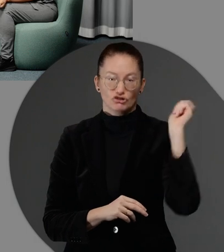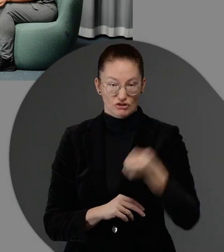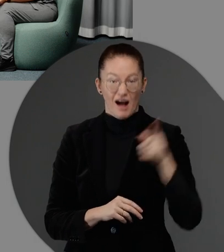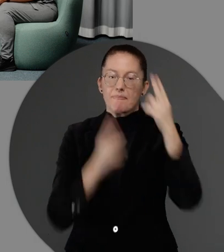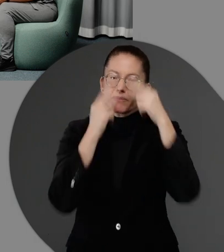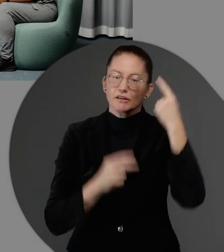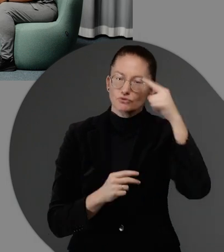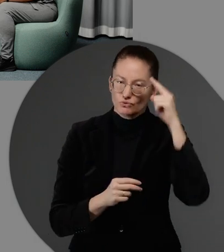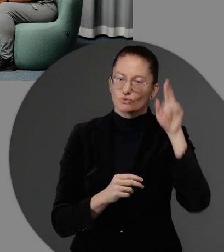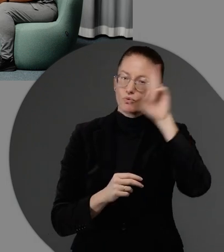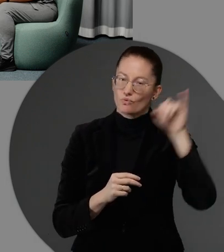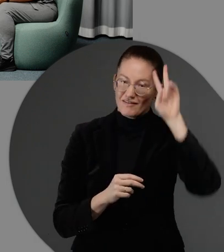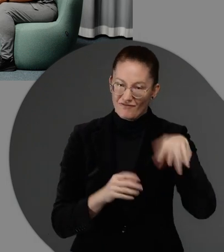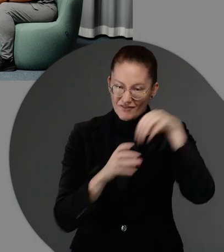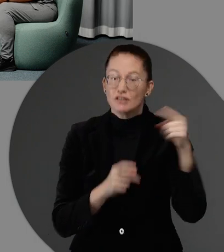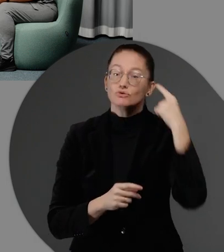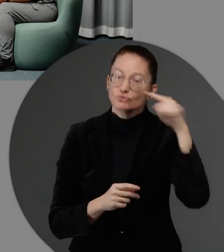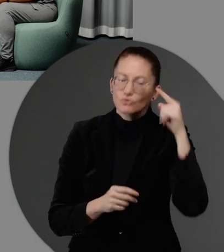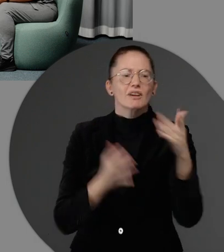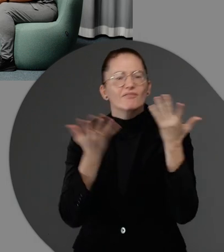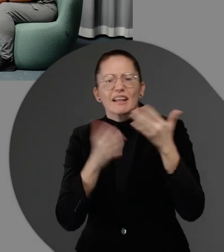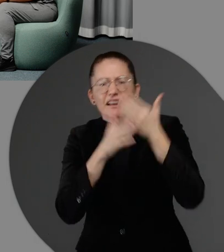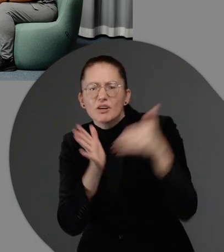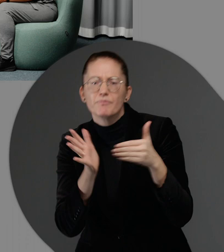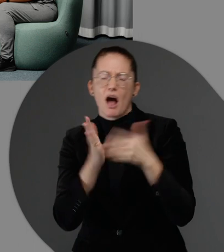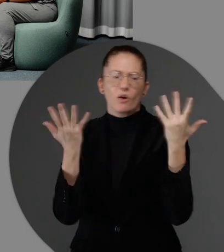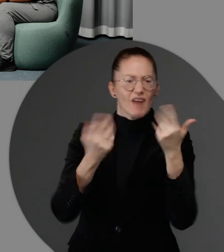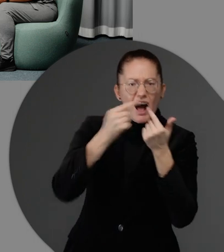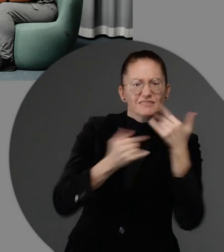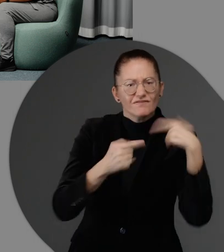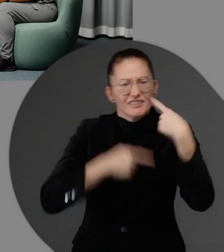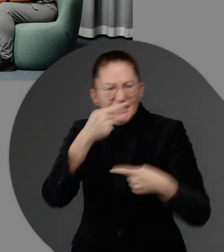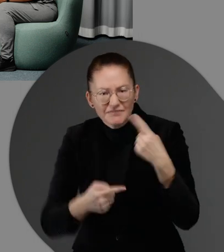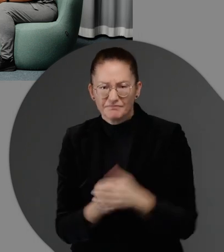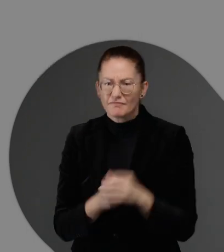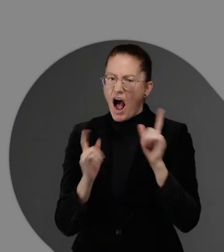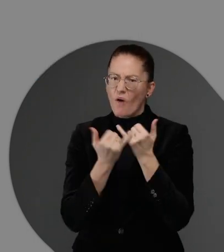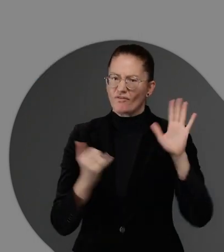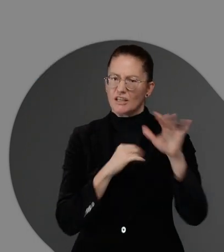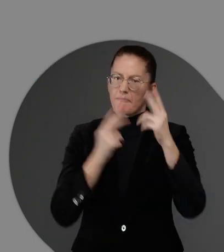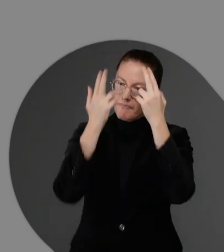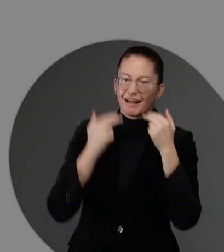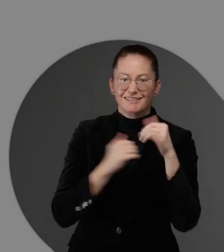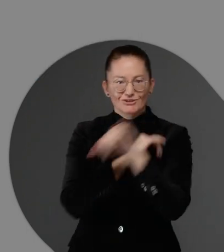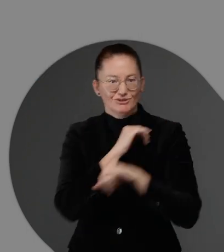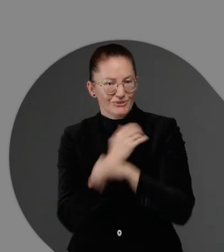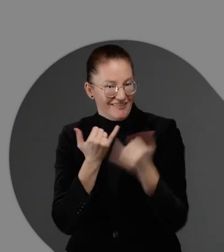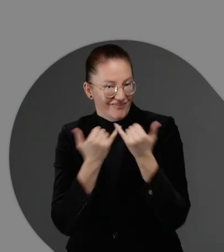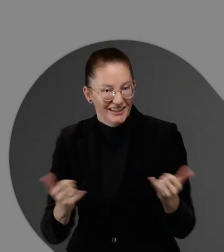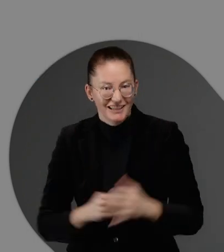der Universität Wien, uns über sein Studium erzählt, die Hilfen, die er bekommt und die Hürden, auf die er stößt. Wie geht das, blind